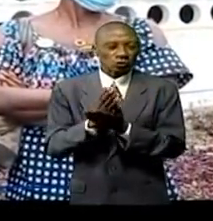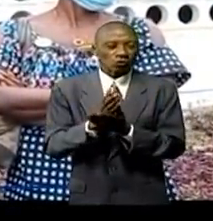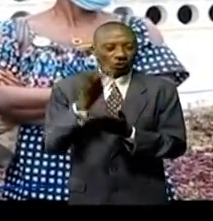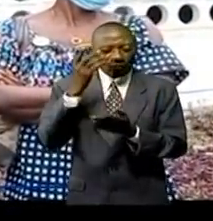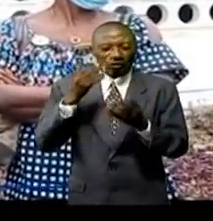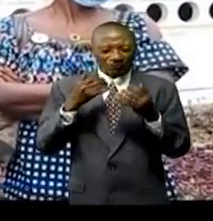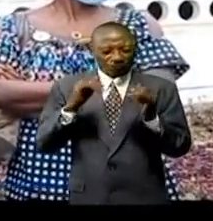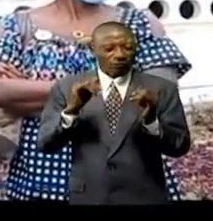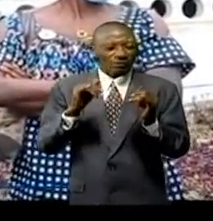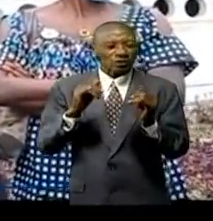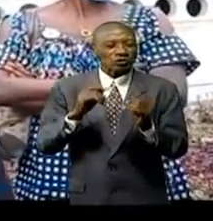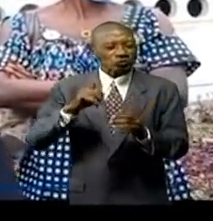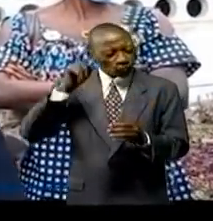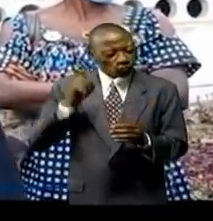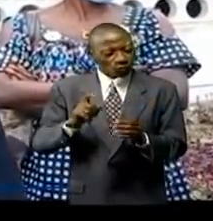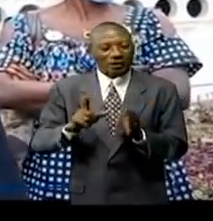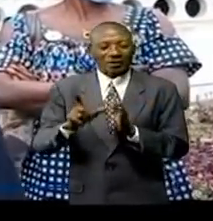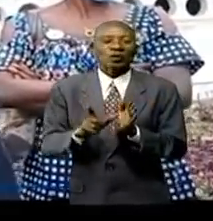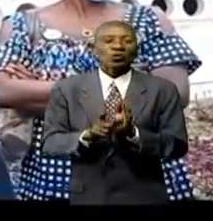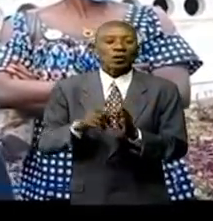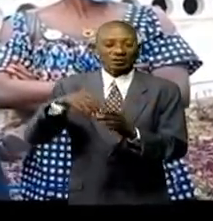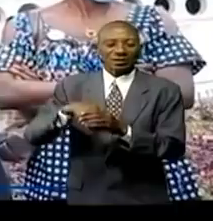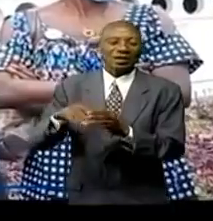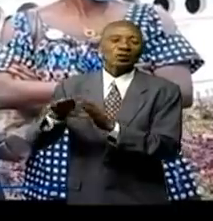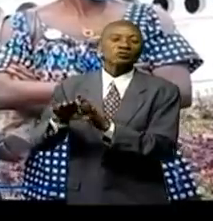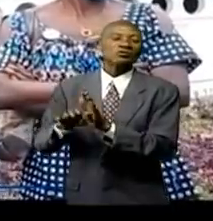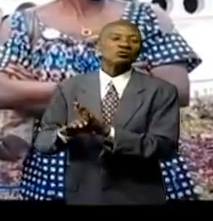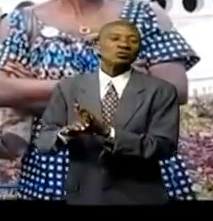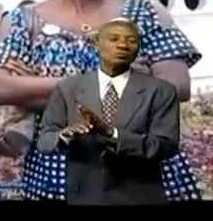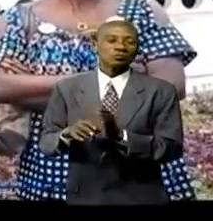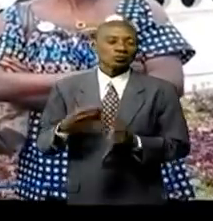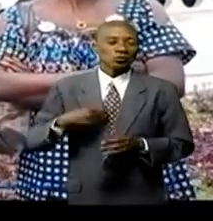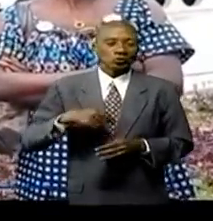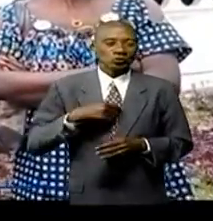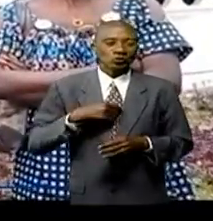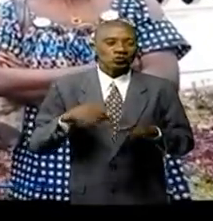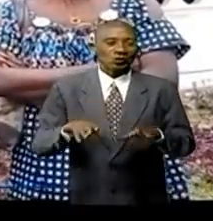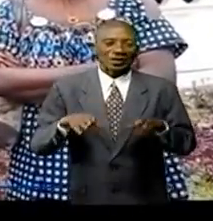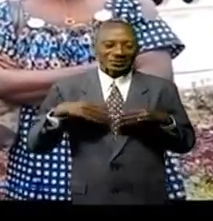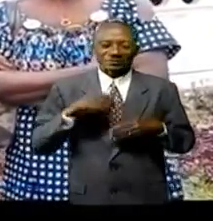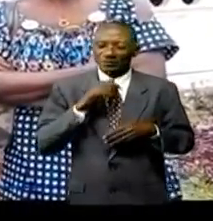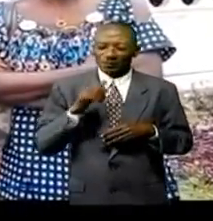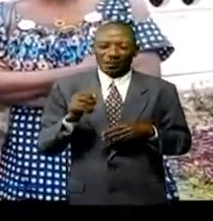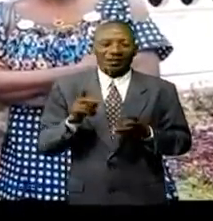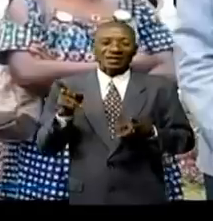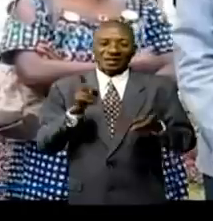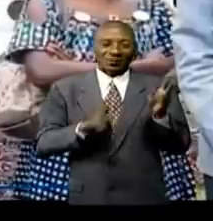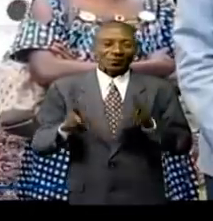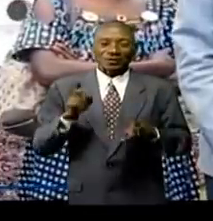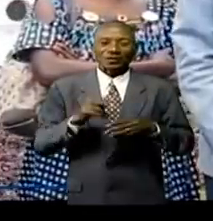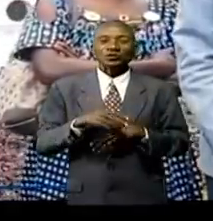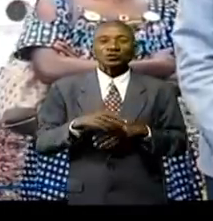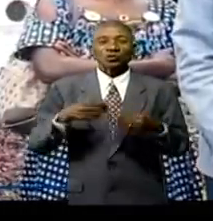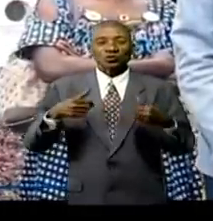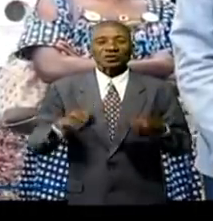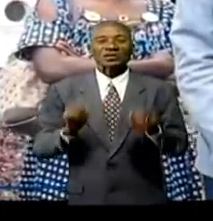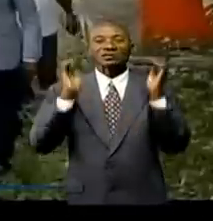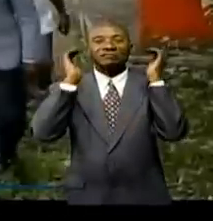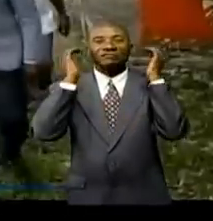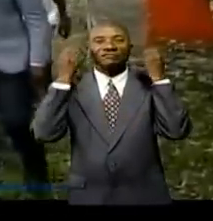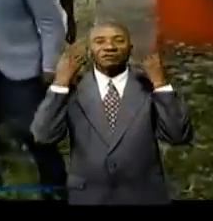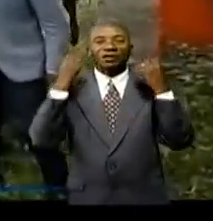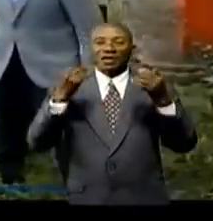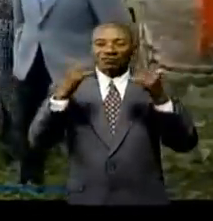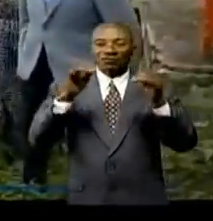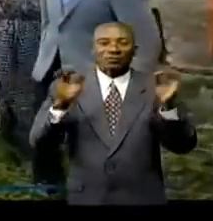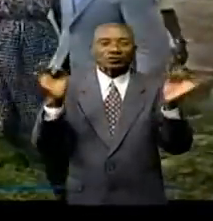constitution, donc nous ne pouvons pas accepter que la population ne soit pas informée. Et tout ça, ça m'a poussé de